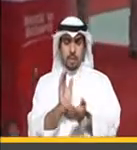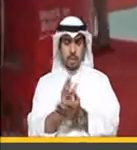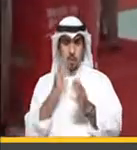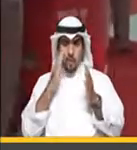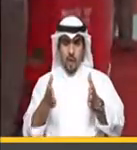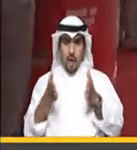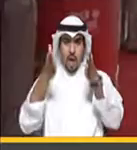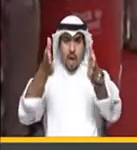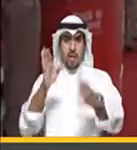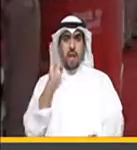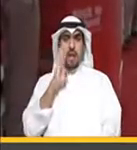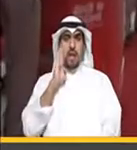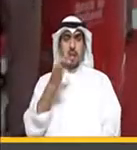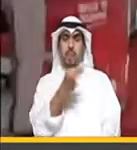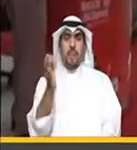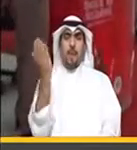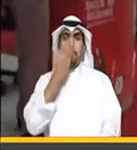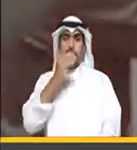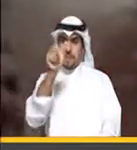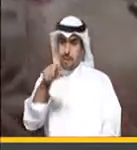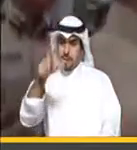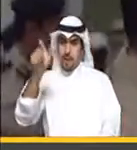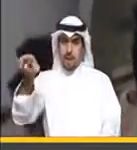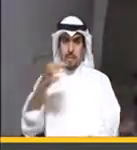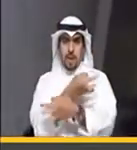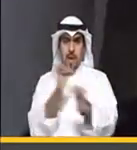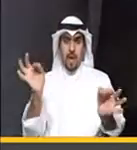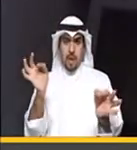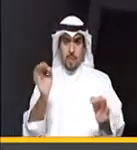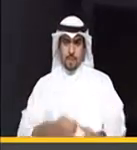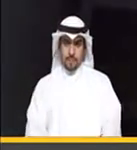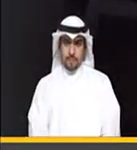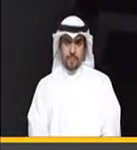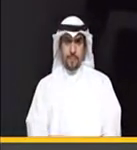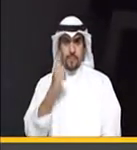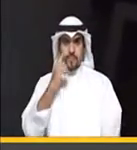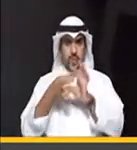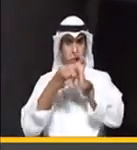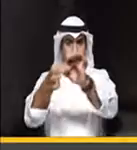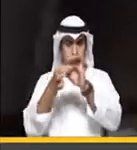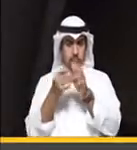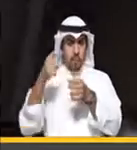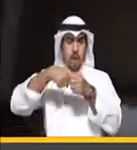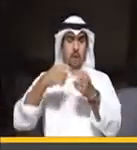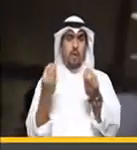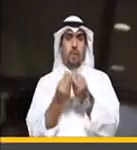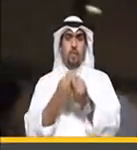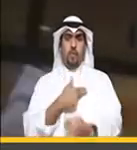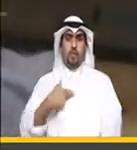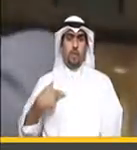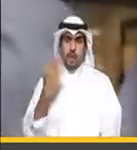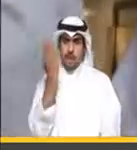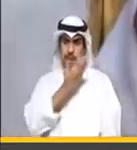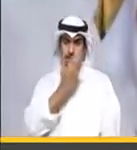التي توزع على الطلبة والطالبات بالمراحل الدراسية المختلفة بالتعاون والتنسيق مع وزارة